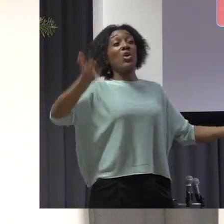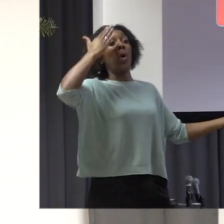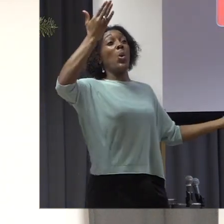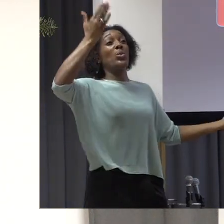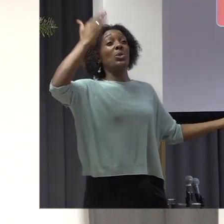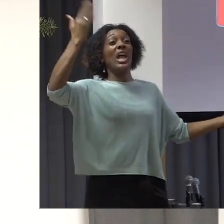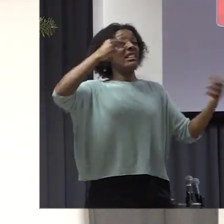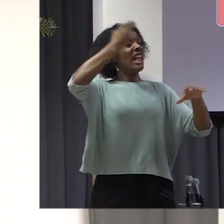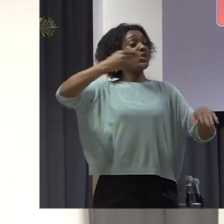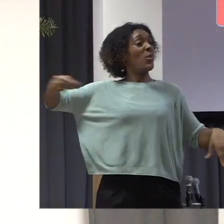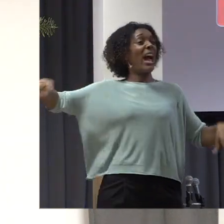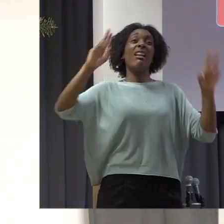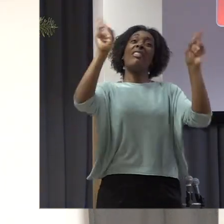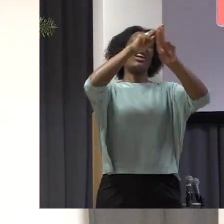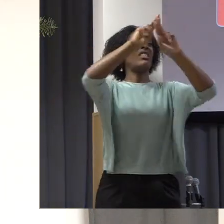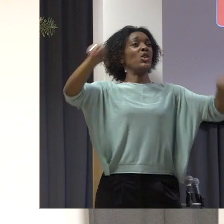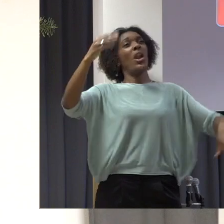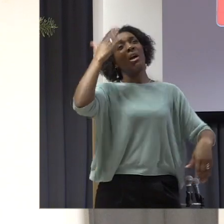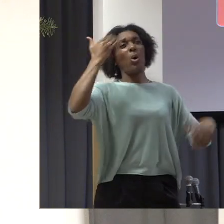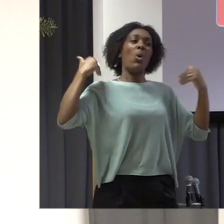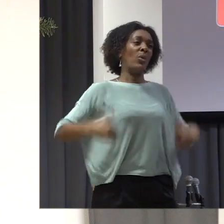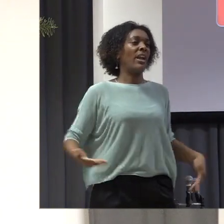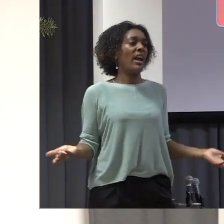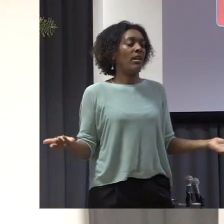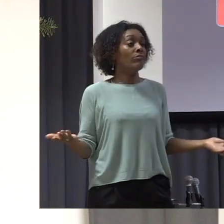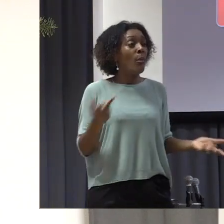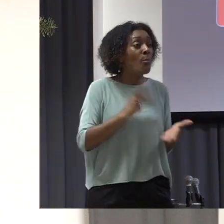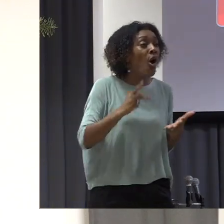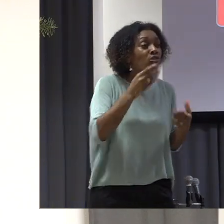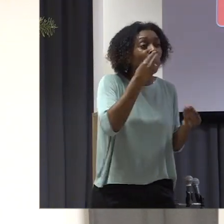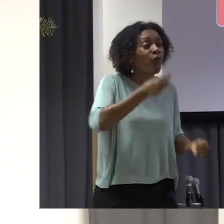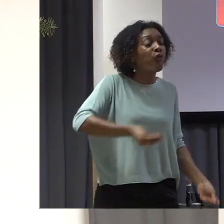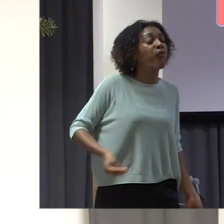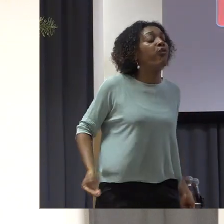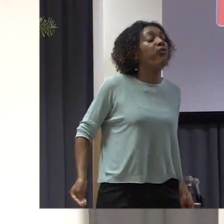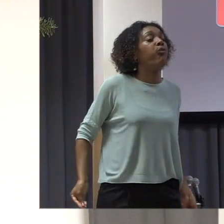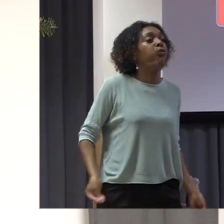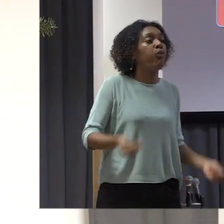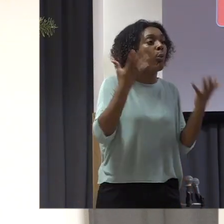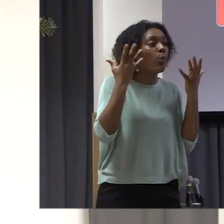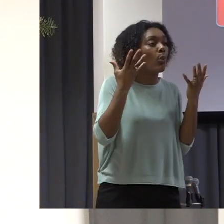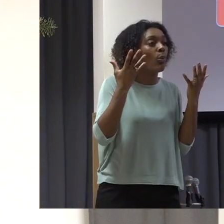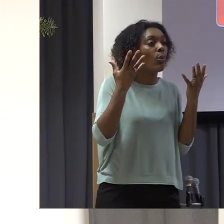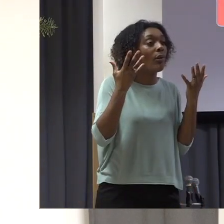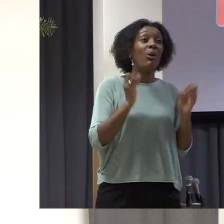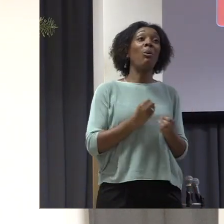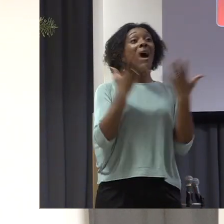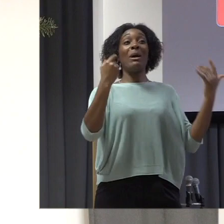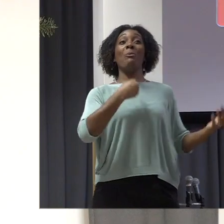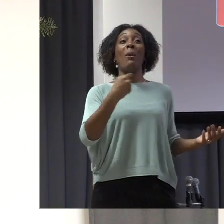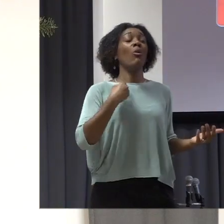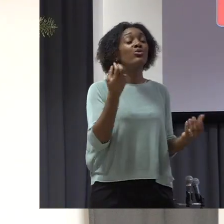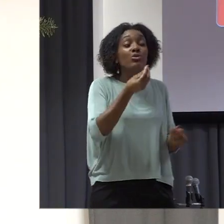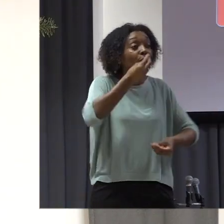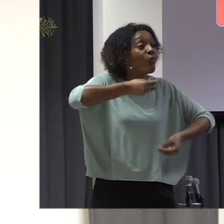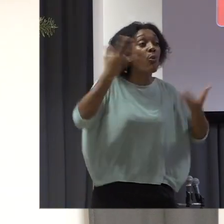plan national, international. Paul n'avait que faire de cela. Il ne recherchait pas la gloire. Paul ne